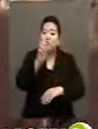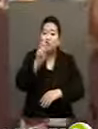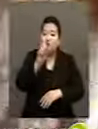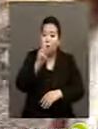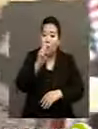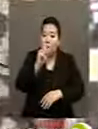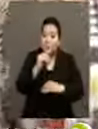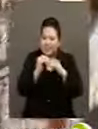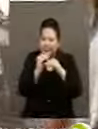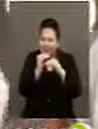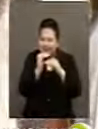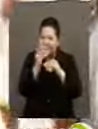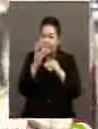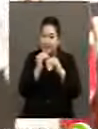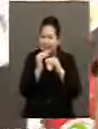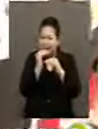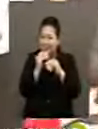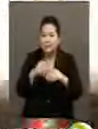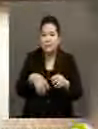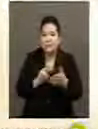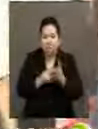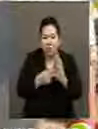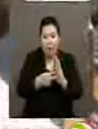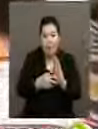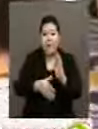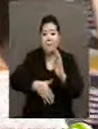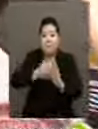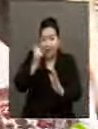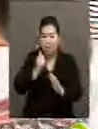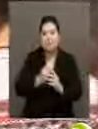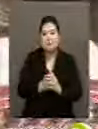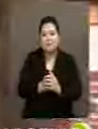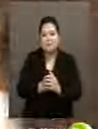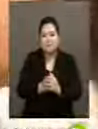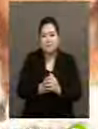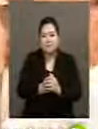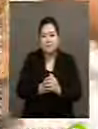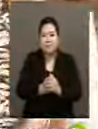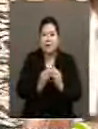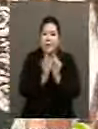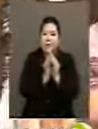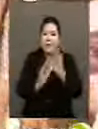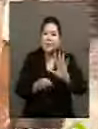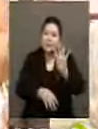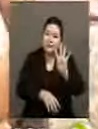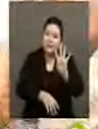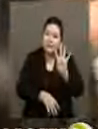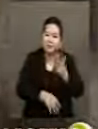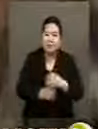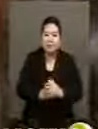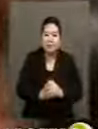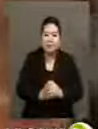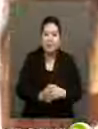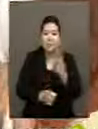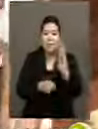คือเกินครึ่งมาหน่อยนึงอ ่ะก็ถ้าตัดเกรดกันก็อยู่ว่า C ยังไม่ถึง B ดีก็คะแนนได้